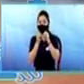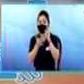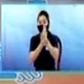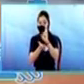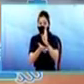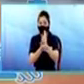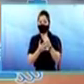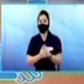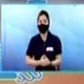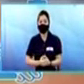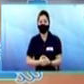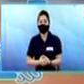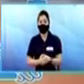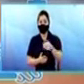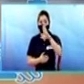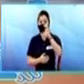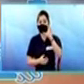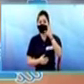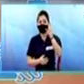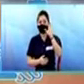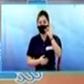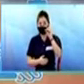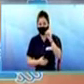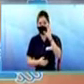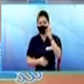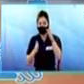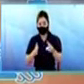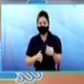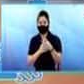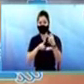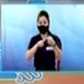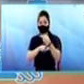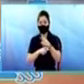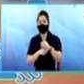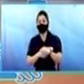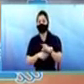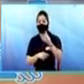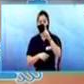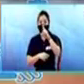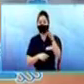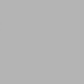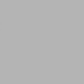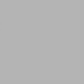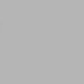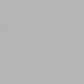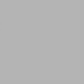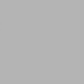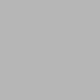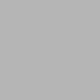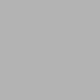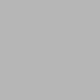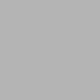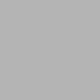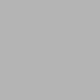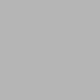ร์597คนมาจาก162บาท เวียงจันทร์ reported 597 new